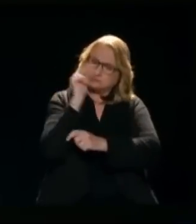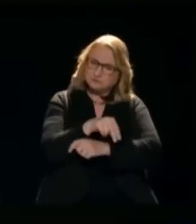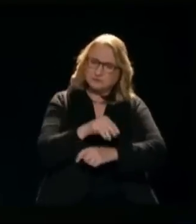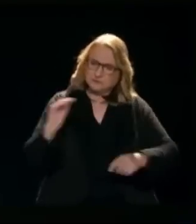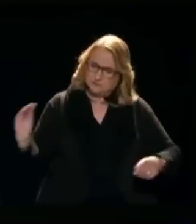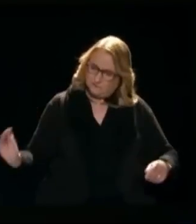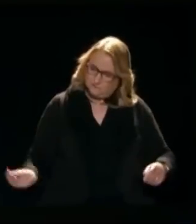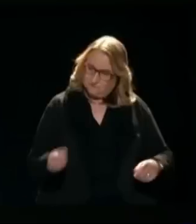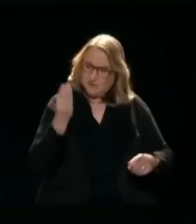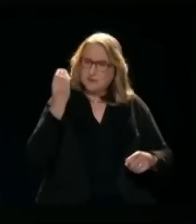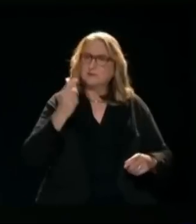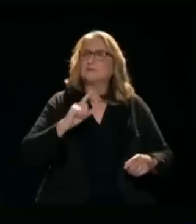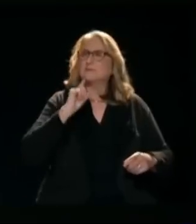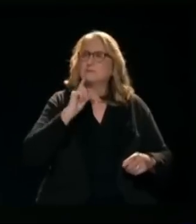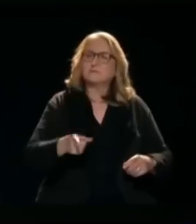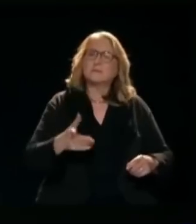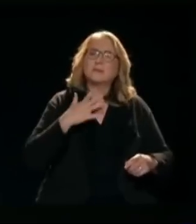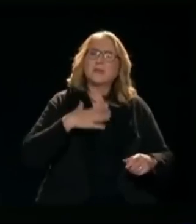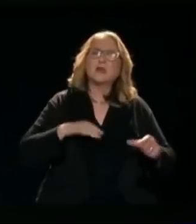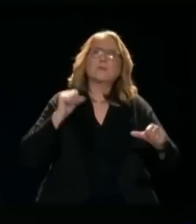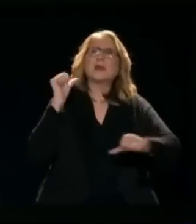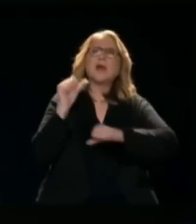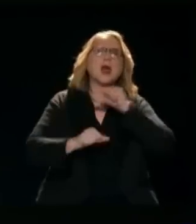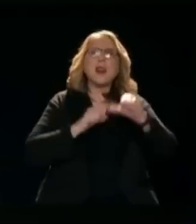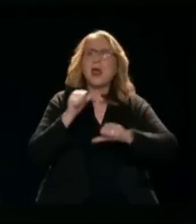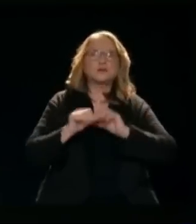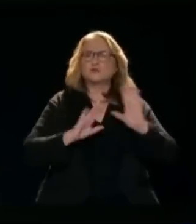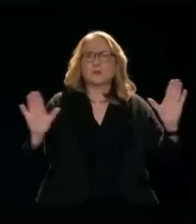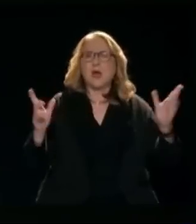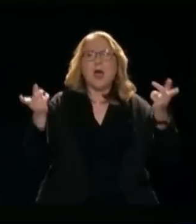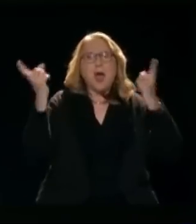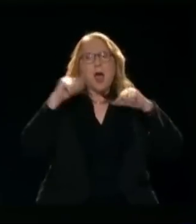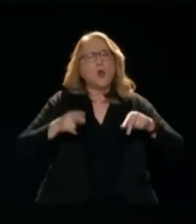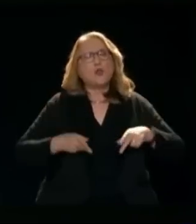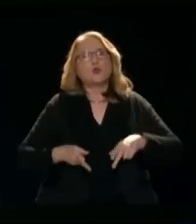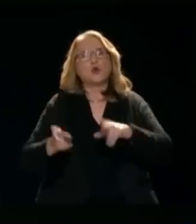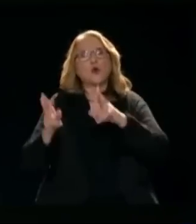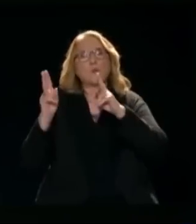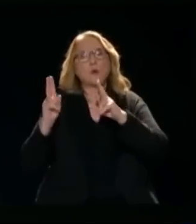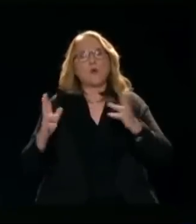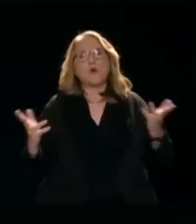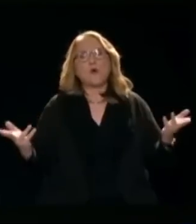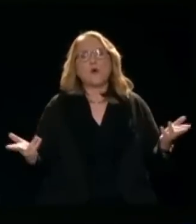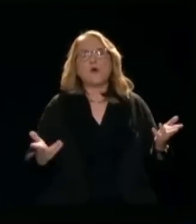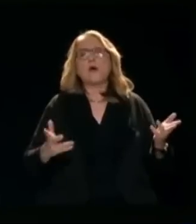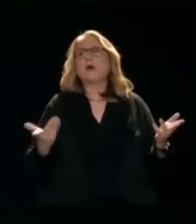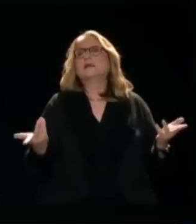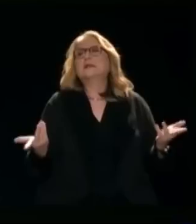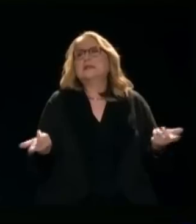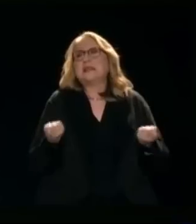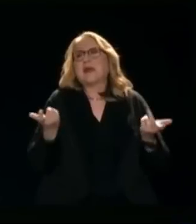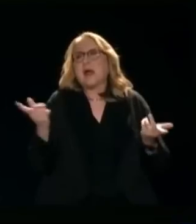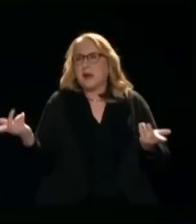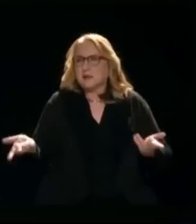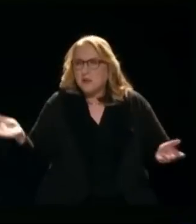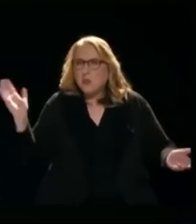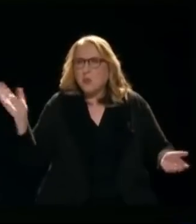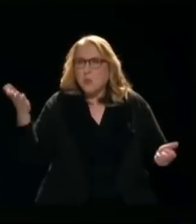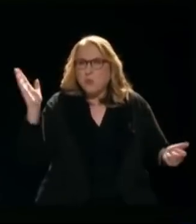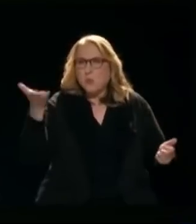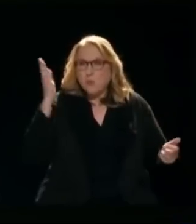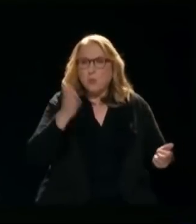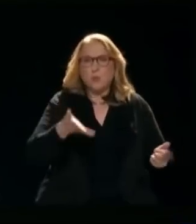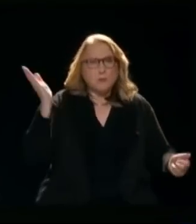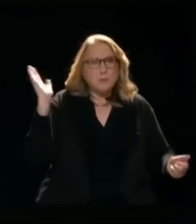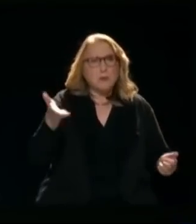εναλλακτική διαδρομή και πορεία, αν η μέρα, η επόμενη μέρα στην Ελλάδα ξημέρωνε με διώξεις, με ποινές, με